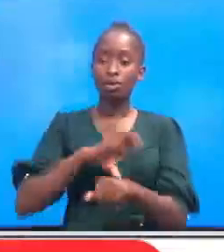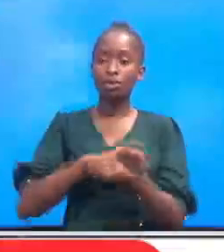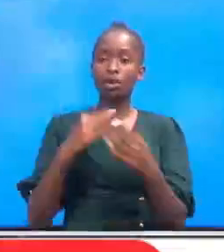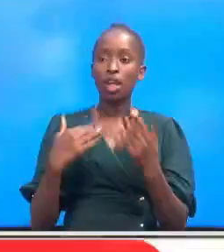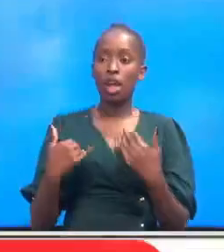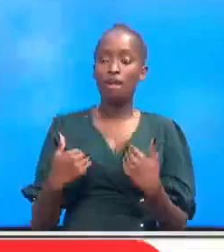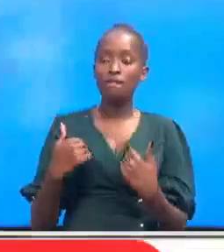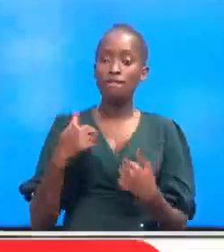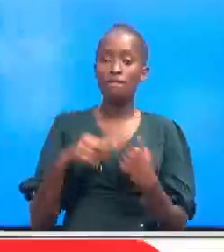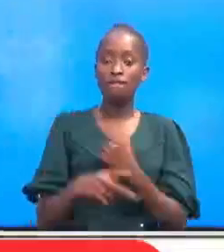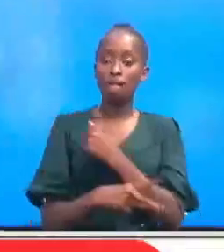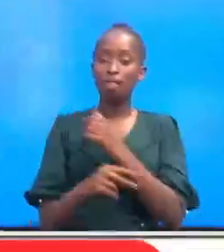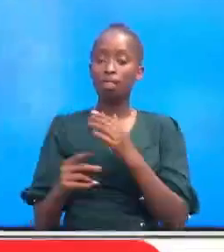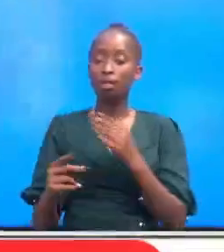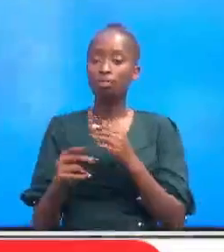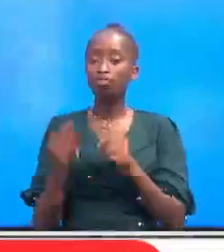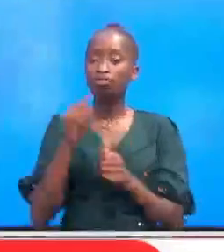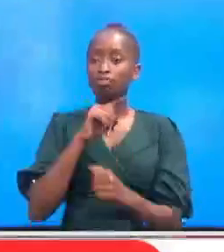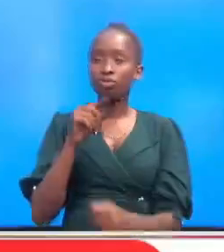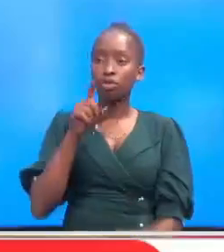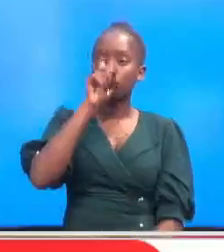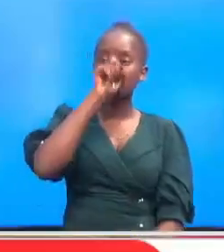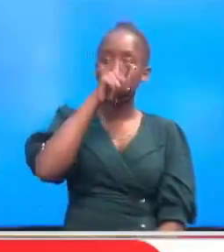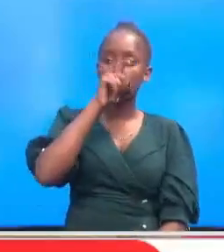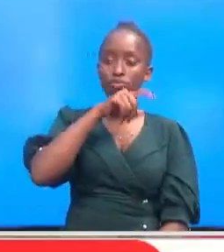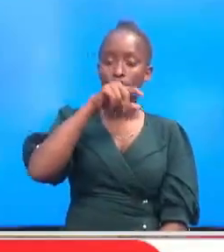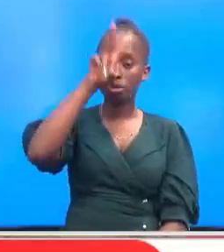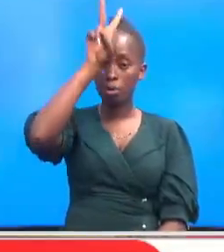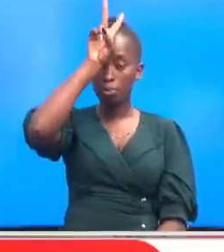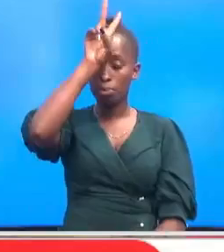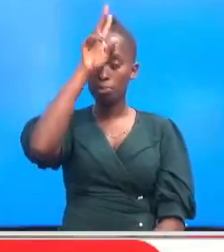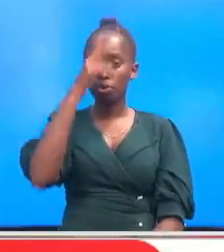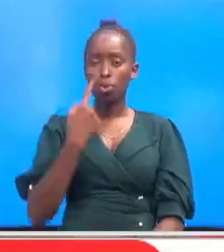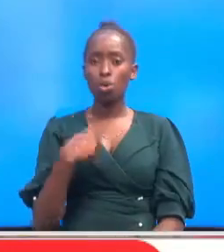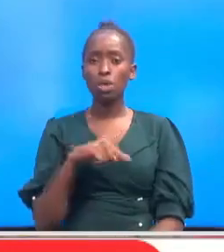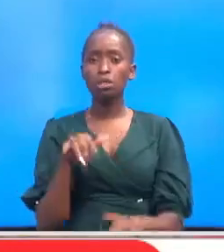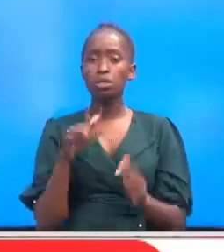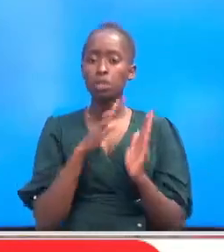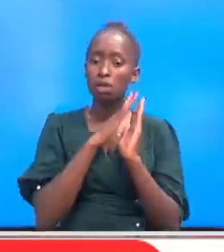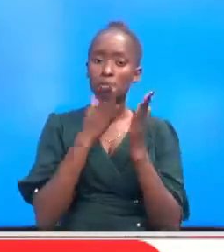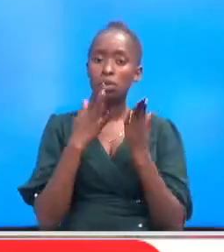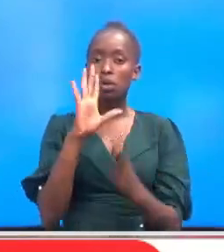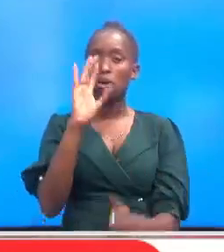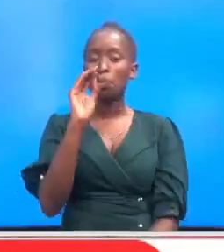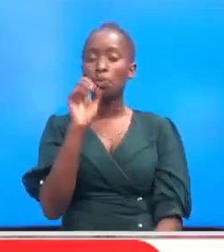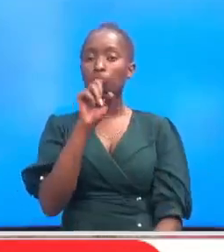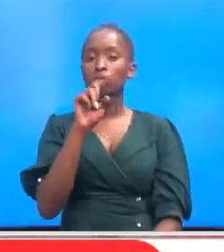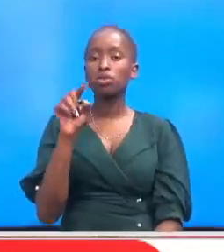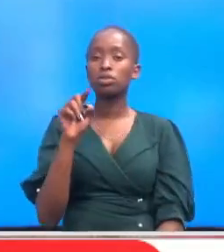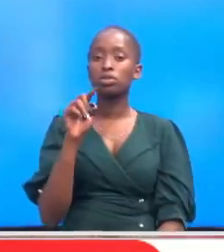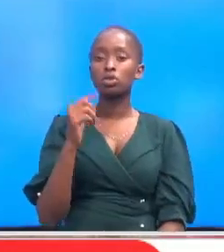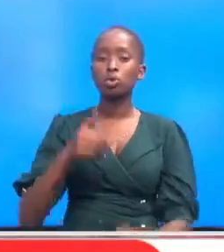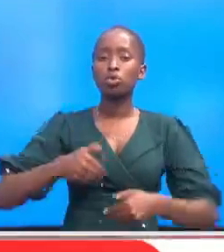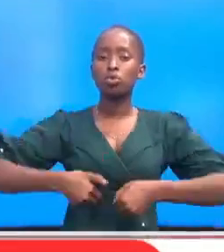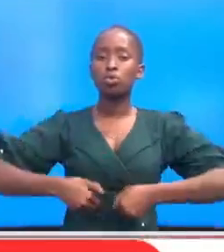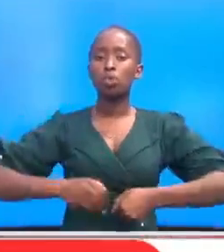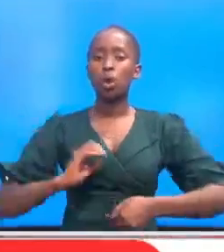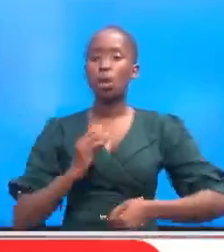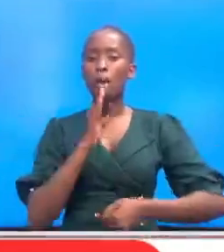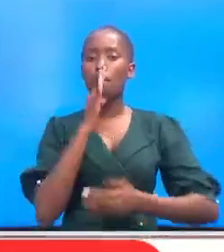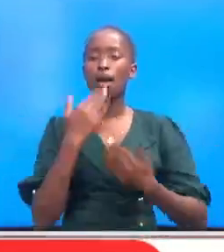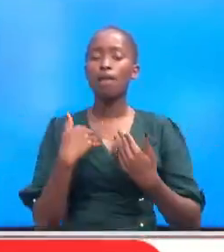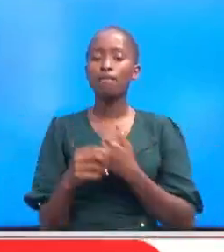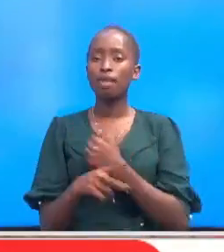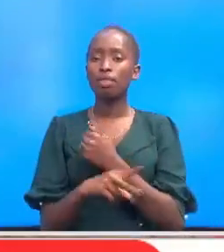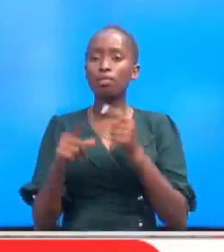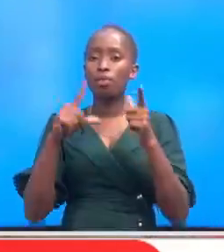kuku Nto na mbuzi hatulangi huku juu ya vijana vijana wetu wamekua wezi wanatembea hukuenda